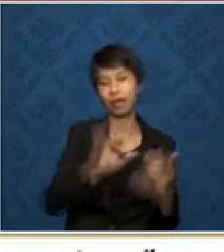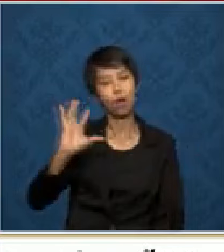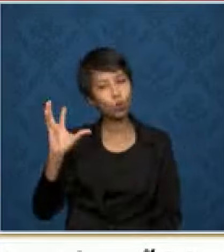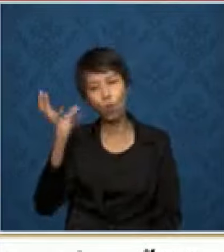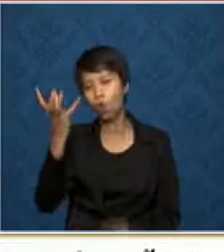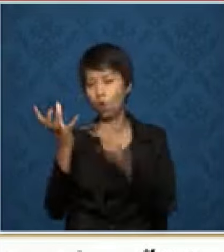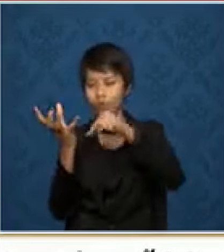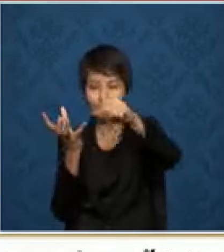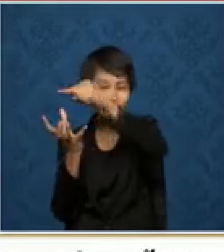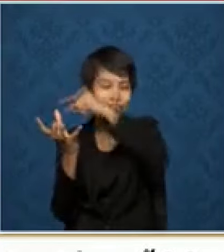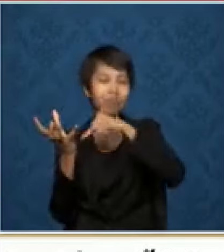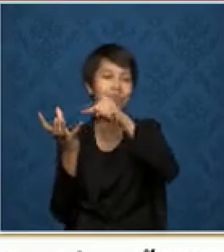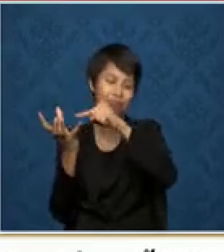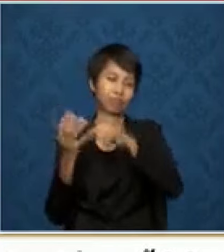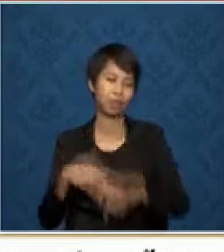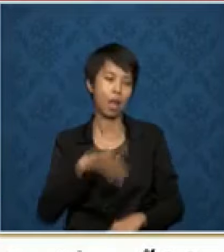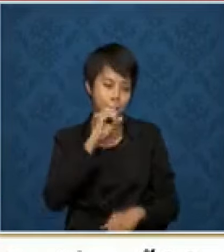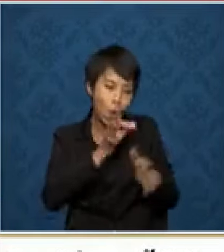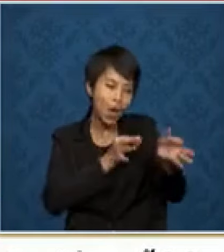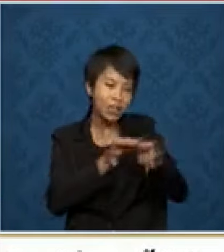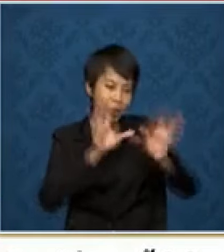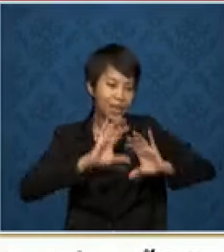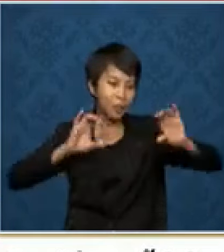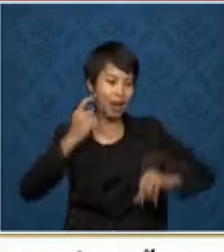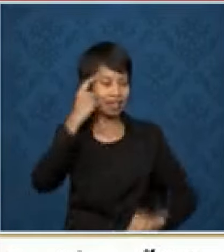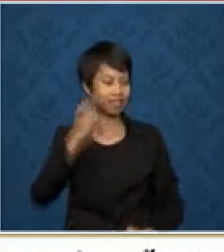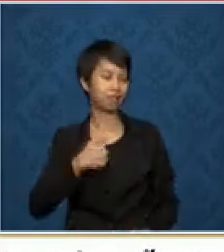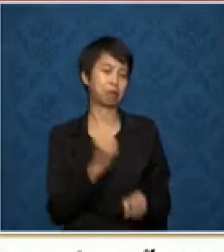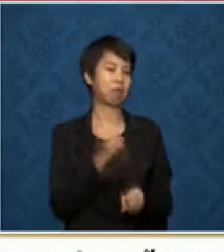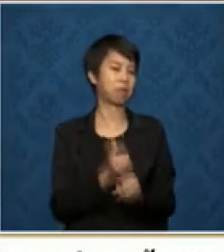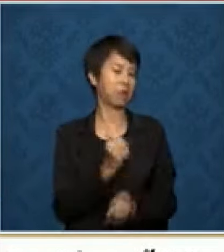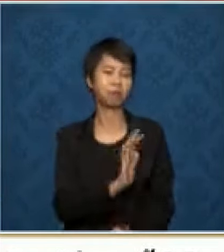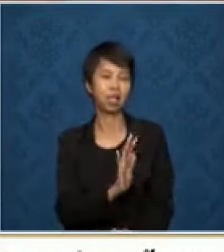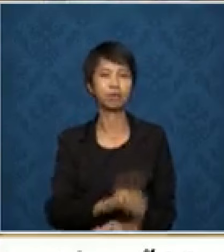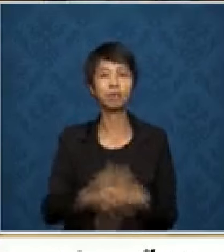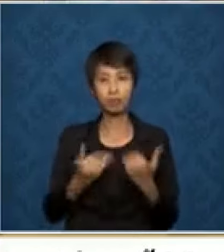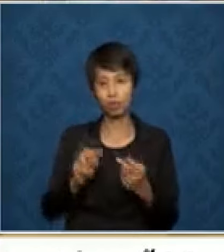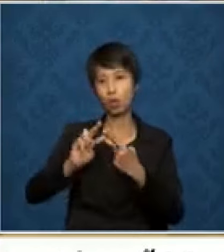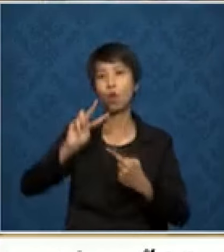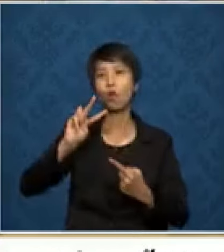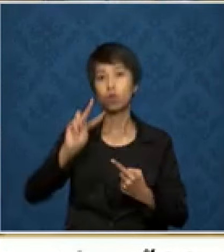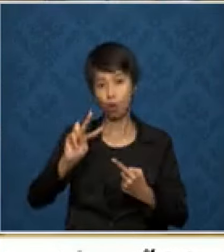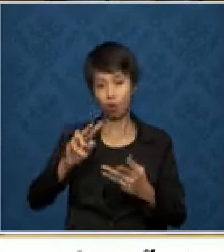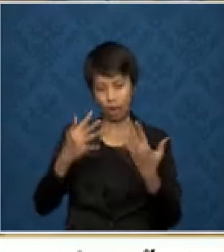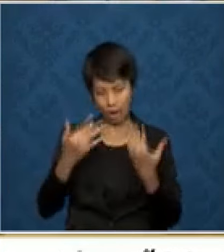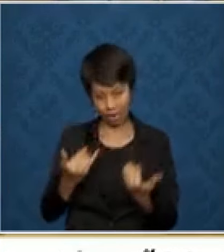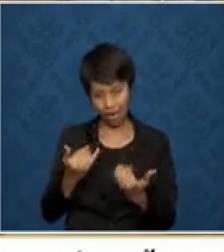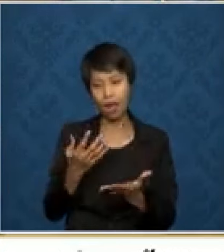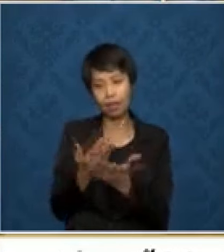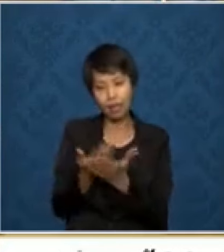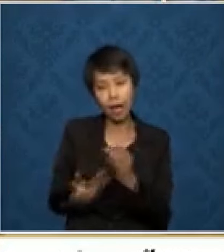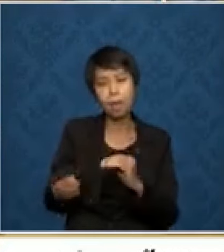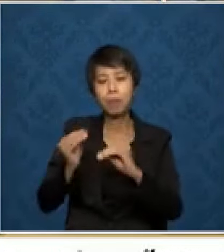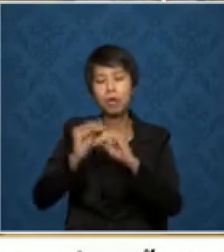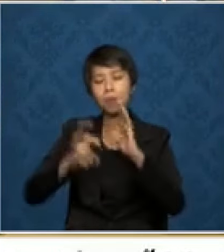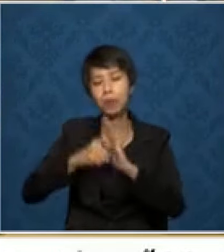รัฐบาลจะได้ไม่หลงทางปัจจัยที่ 2ที่ทำให้ยางมันขึ้นไปเยอะตอนนี้ก็เพราะ